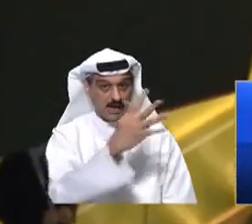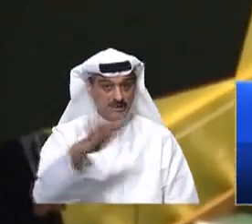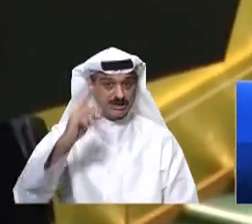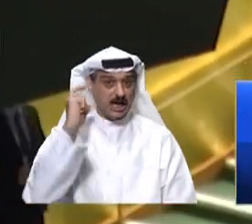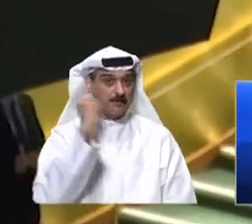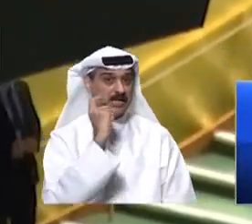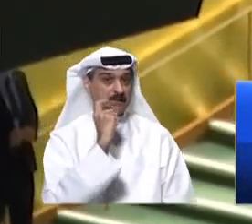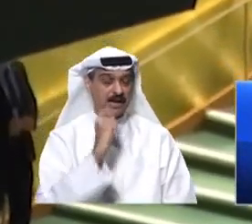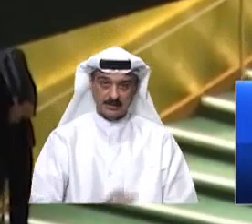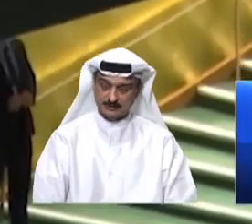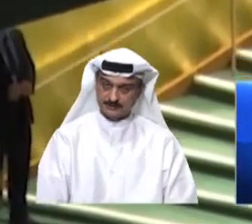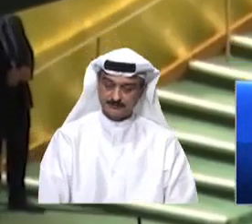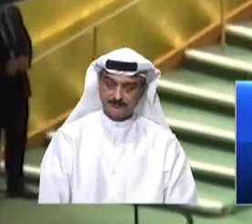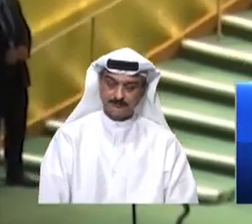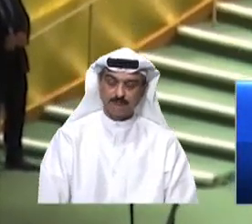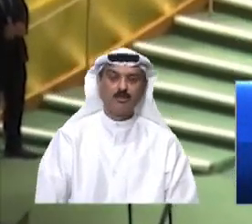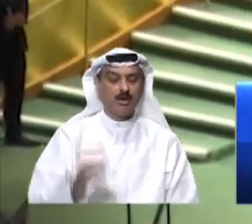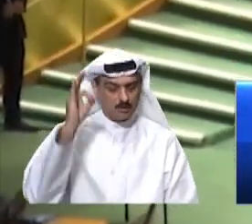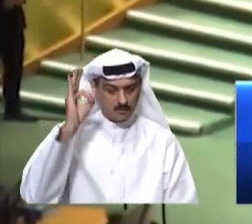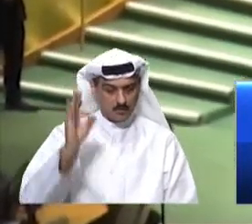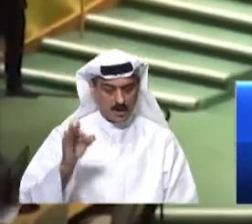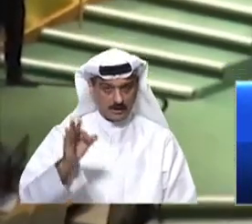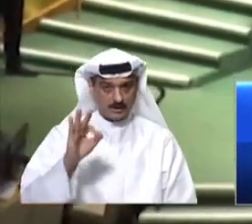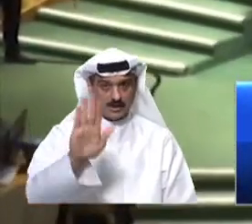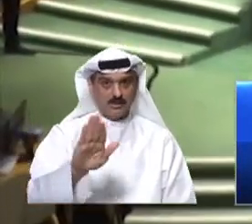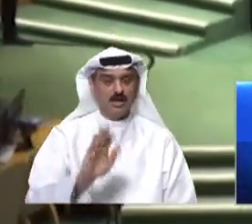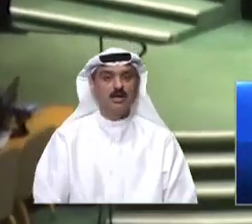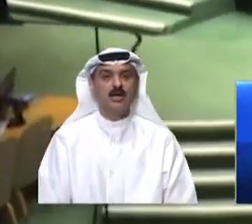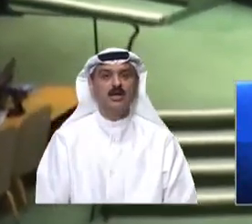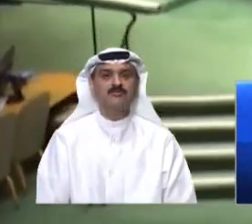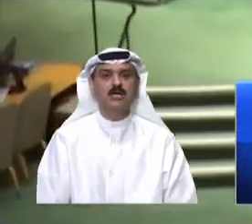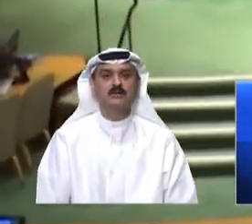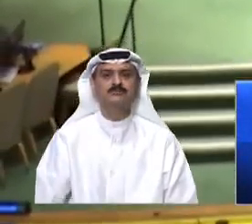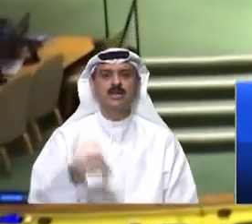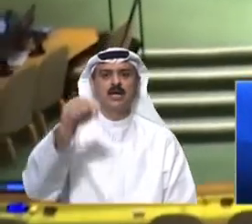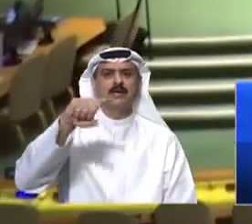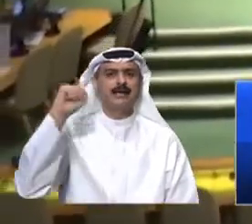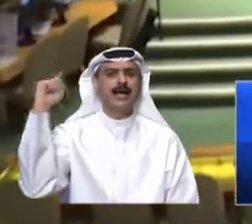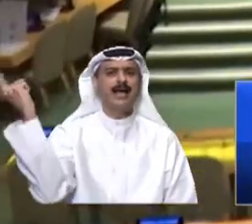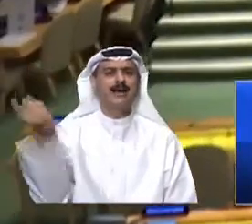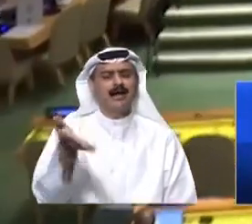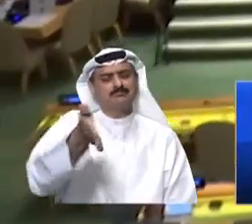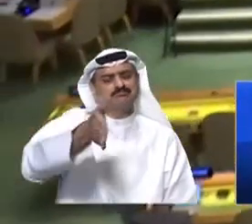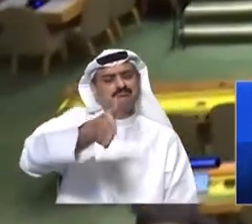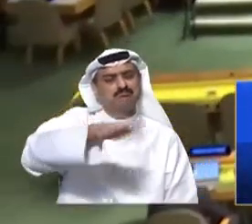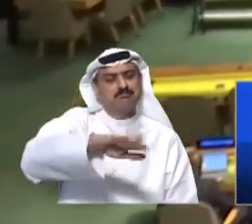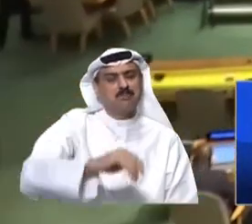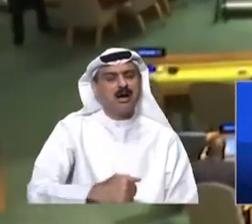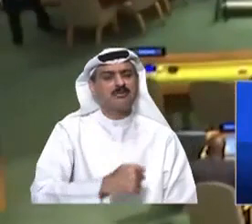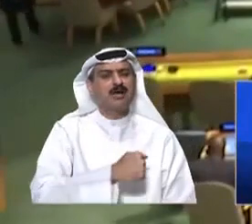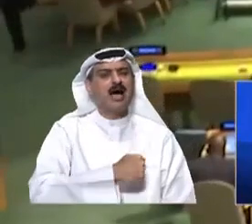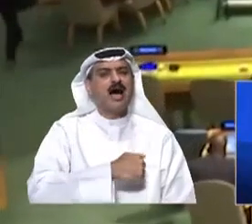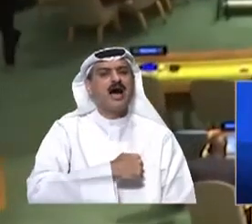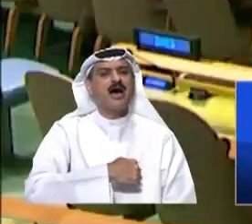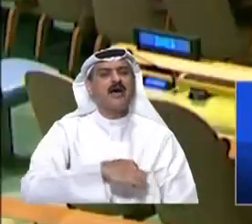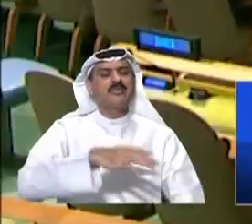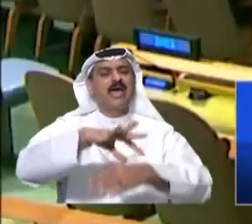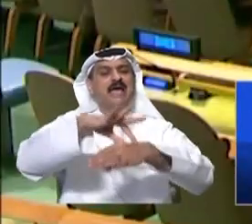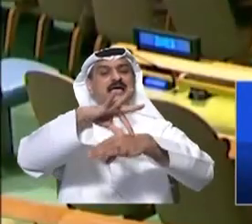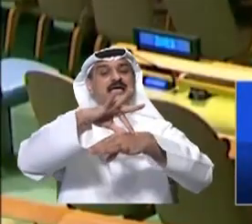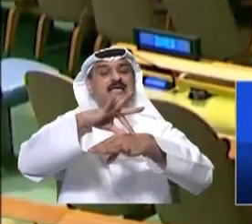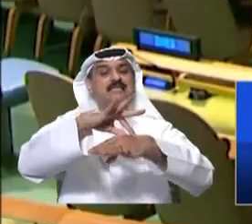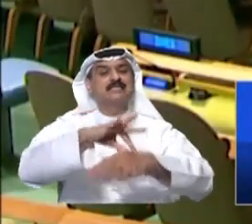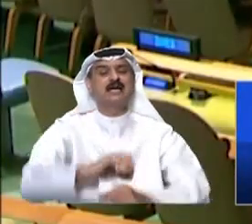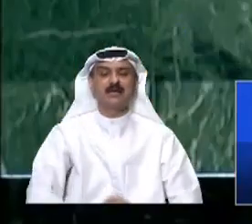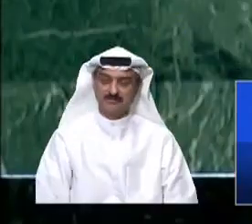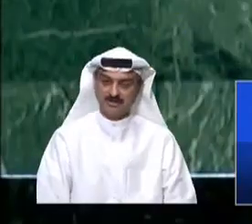العربية المتحدة، مؤكدة أن العالم ودع قائدا ذو حس إنساني تميز بالحكمة